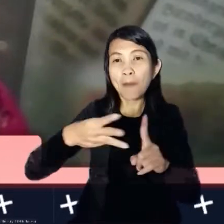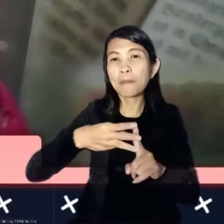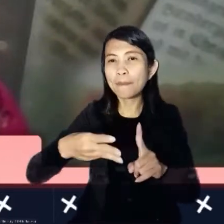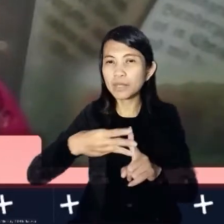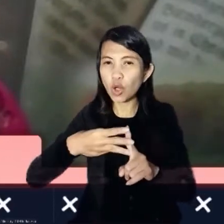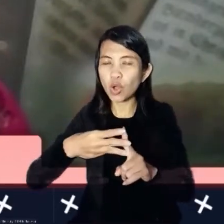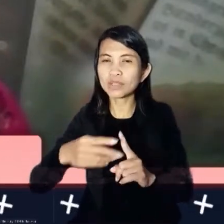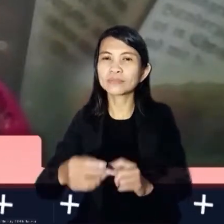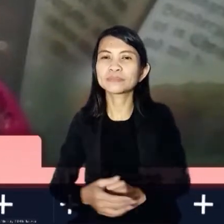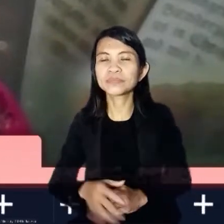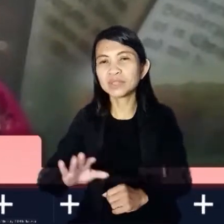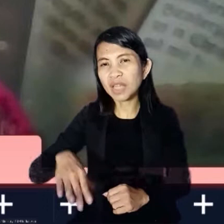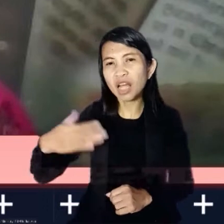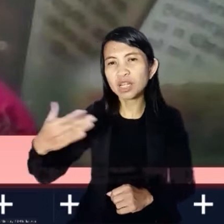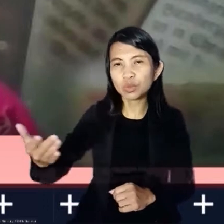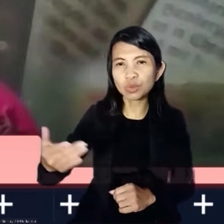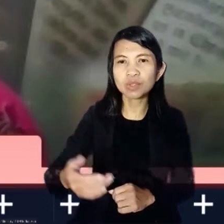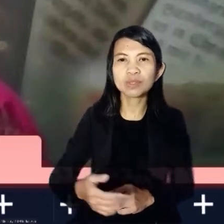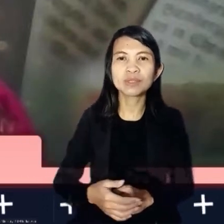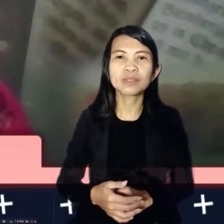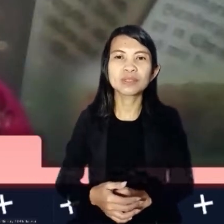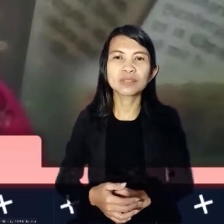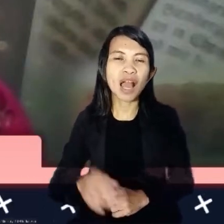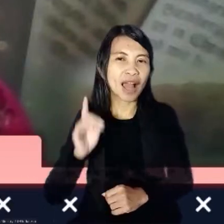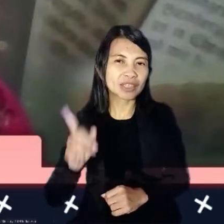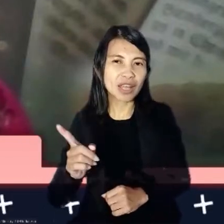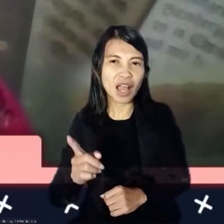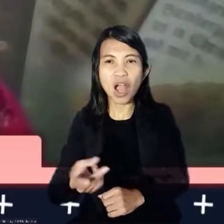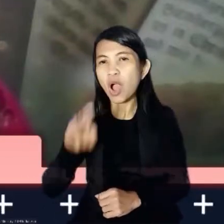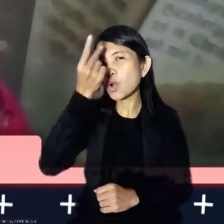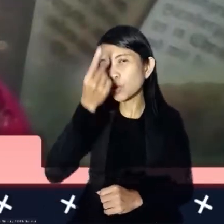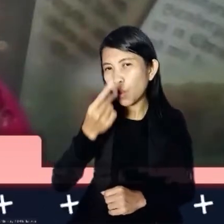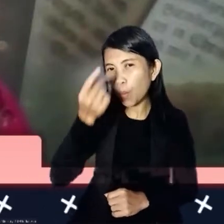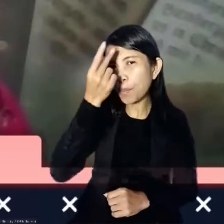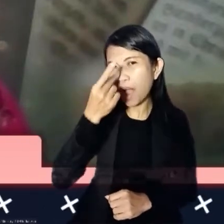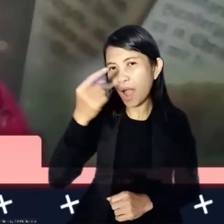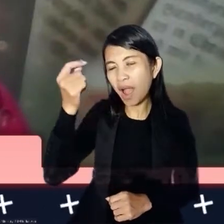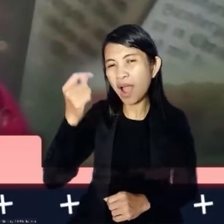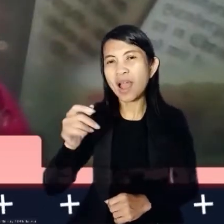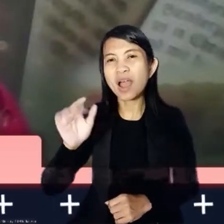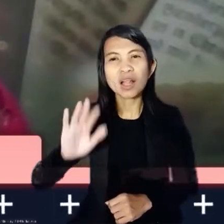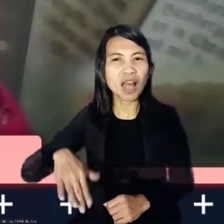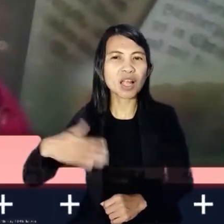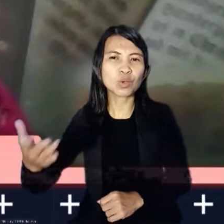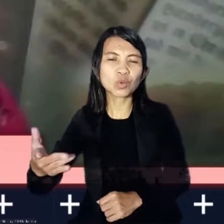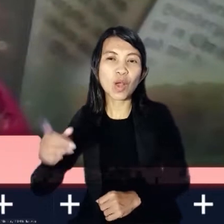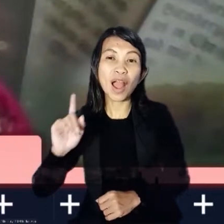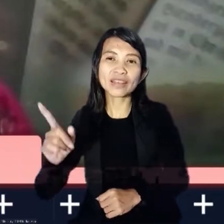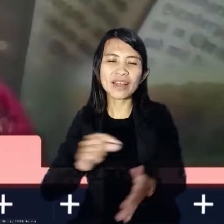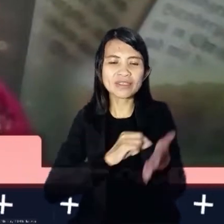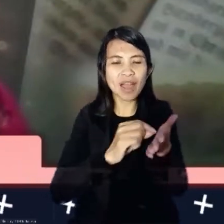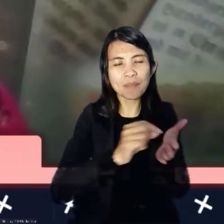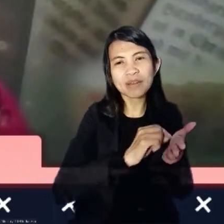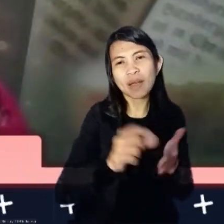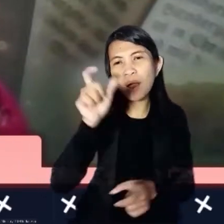kemudian ada Rhoma lalu kemudian ada nama-nama orang seperti